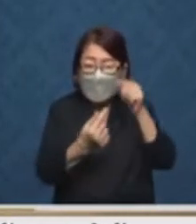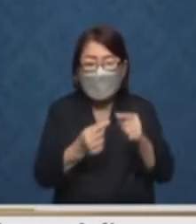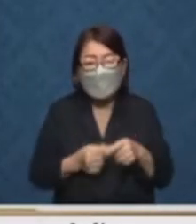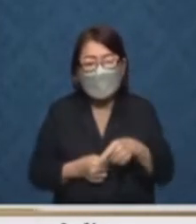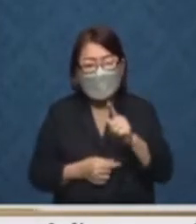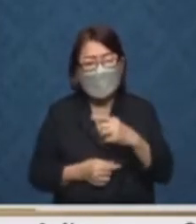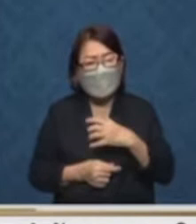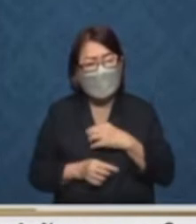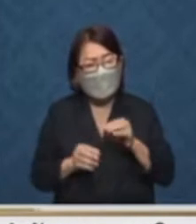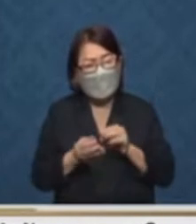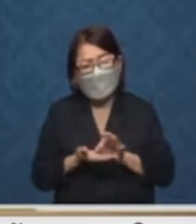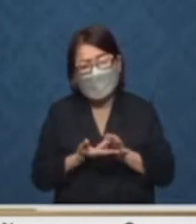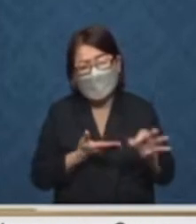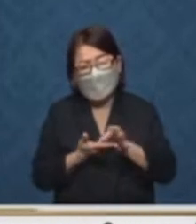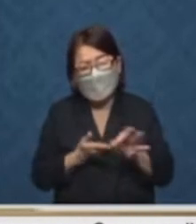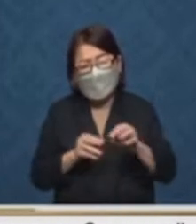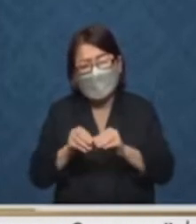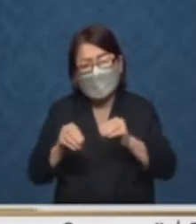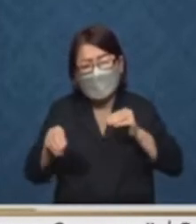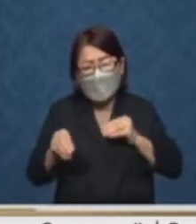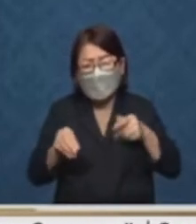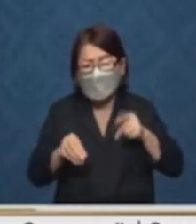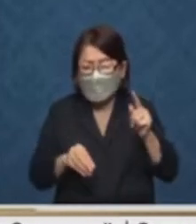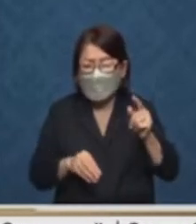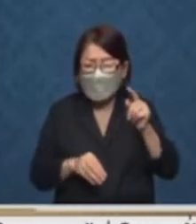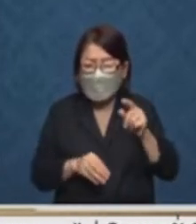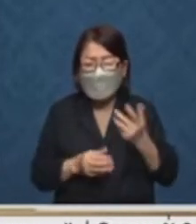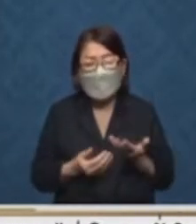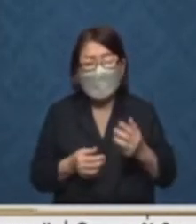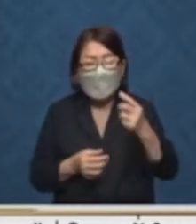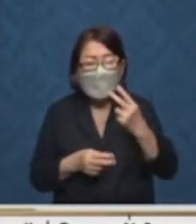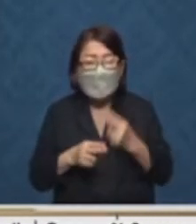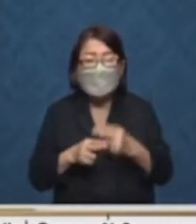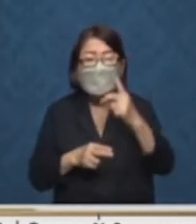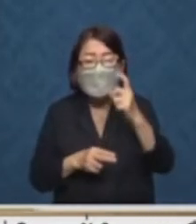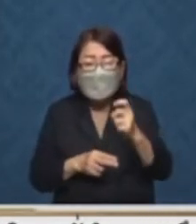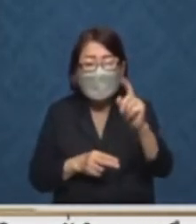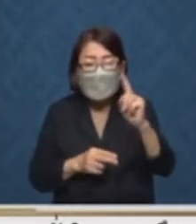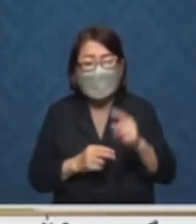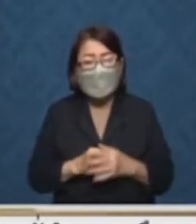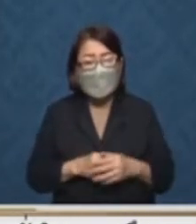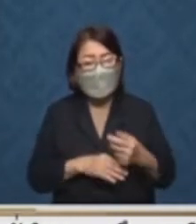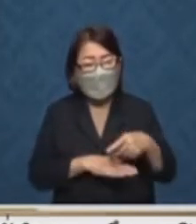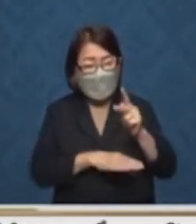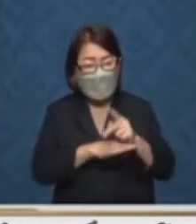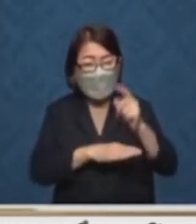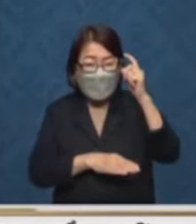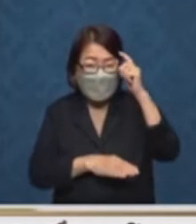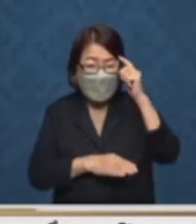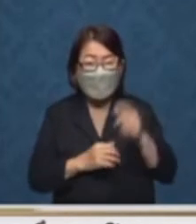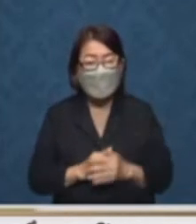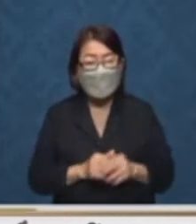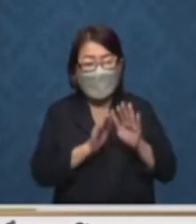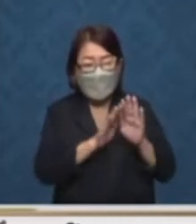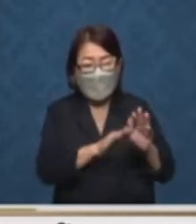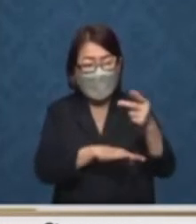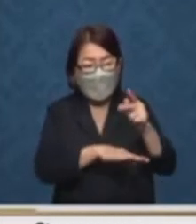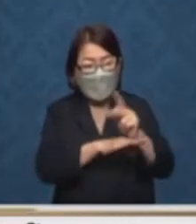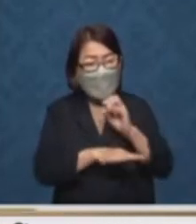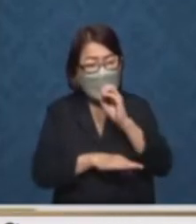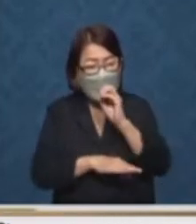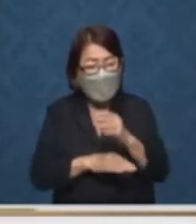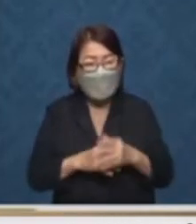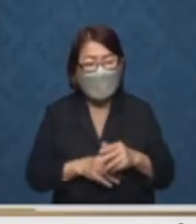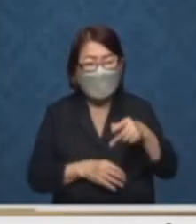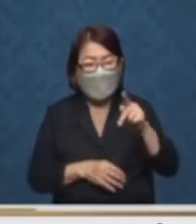ที่จะได้จากการซื้อเรือเท่านั้นและที่เสียเสียที่สุดท่านประธานครับฝากท่านประธานไปถึงคุณประยุท